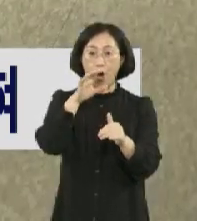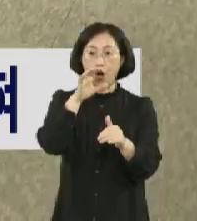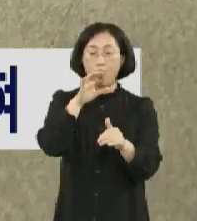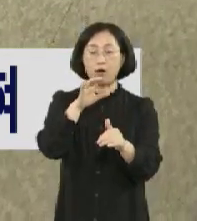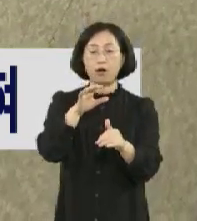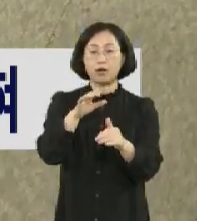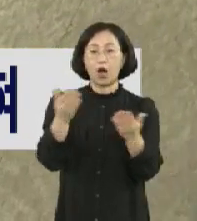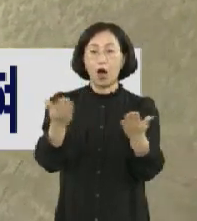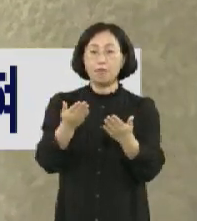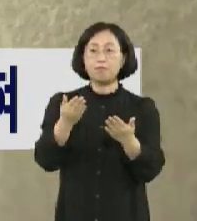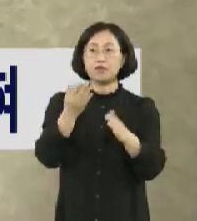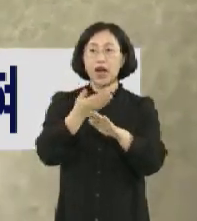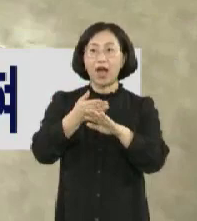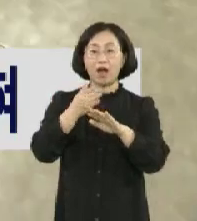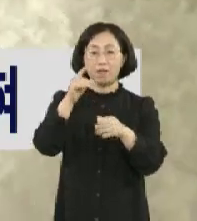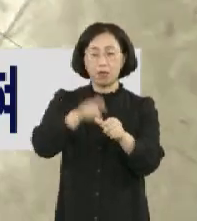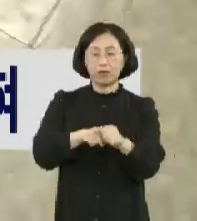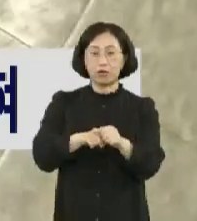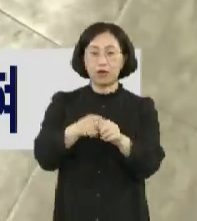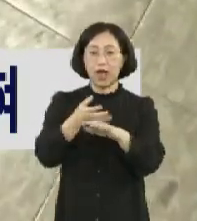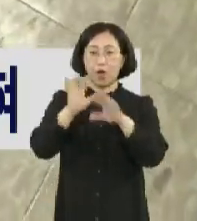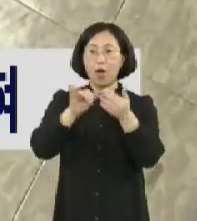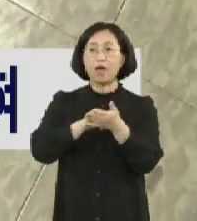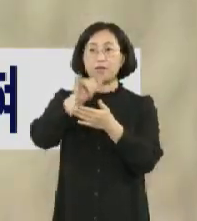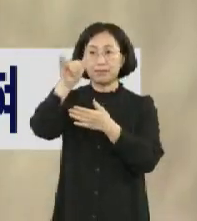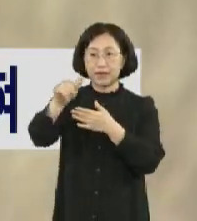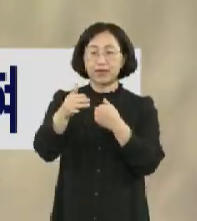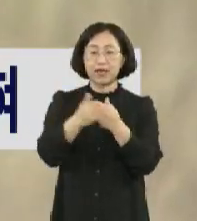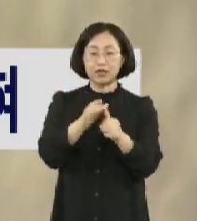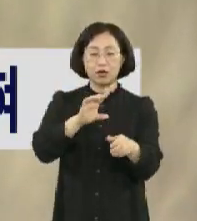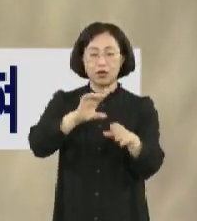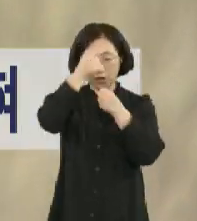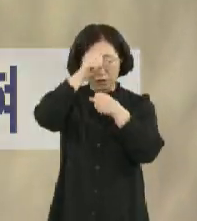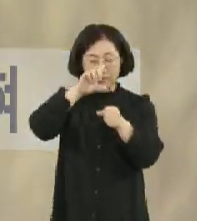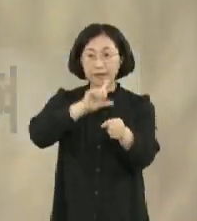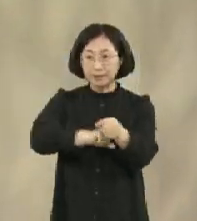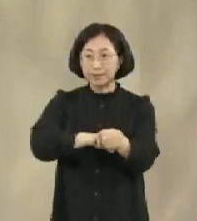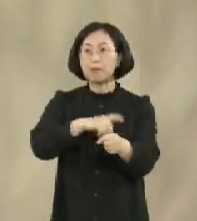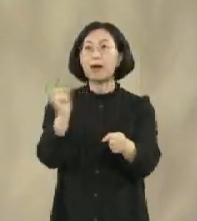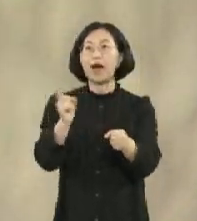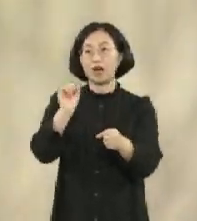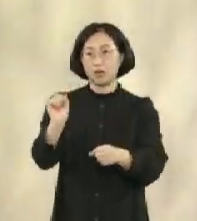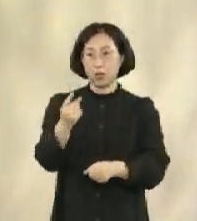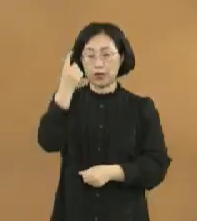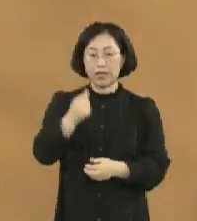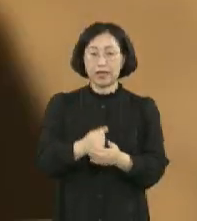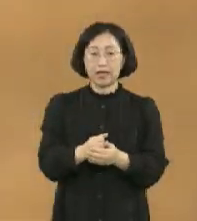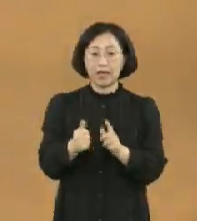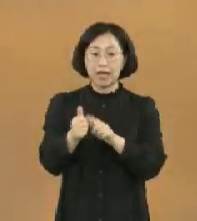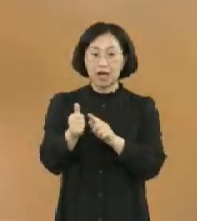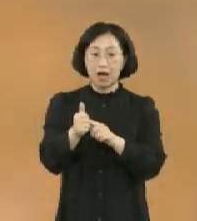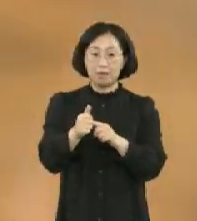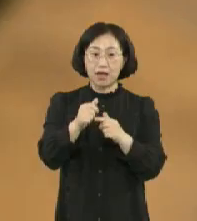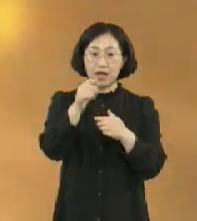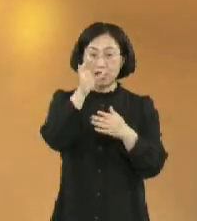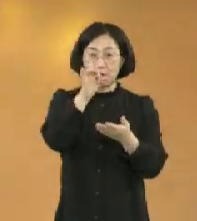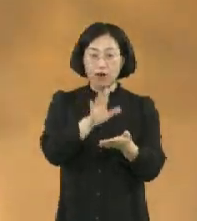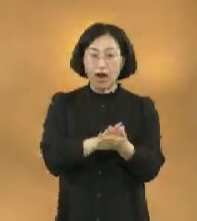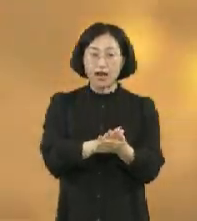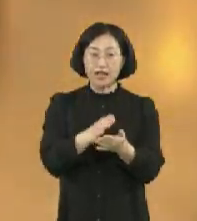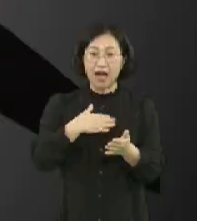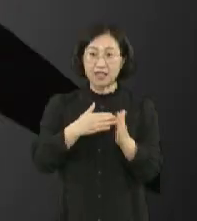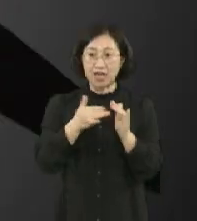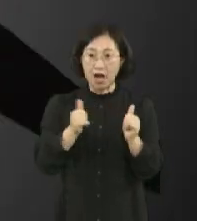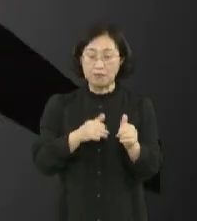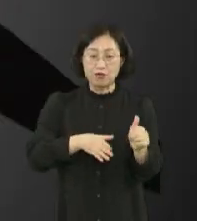해외출장을 이유로 전자발찌를 불어 줘 논란에 빚었습니다 이 남성은 출국전에 천안 서북구 에서 지인을 위협해